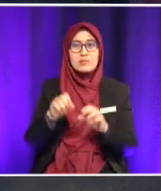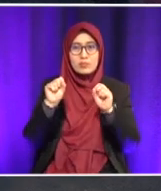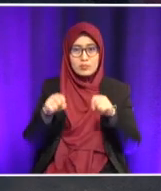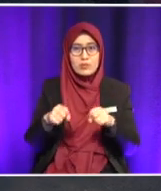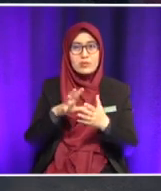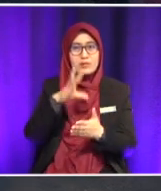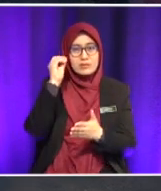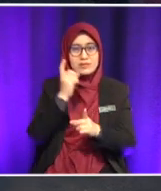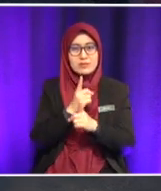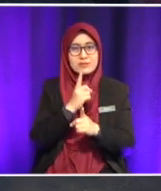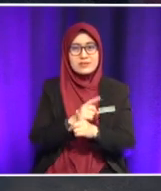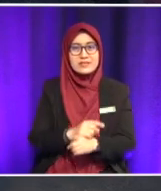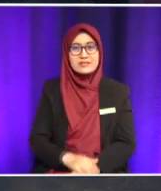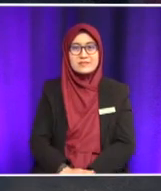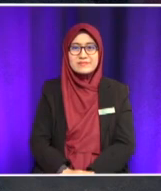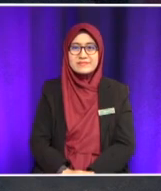selepas ini